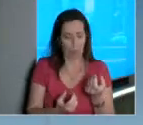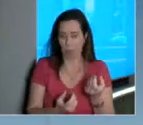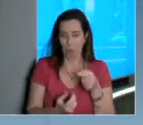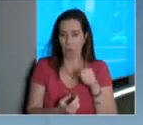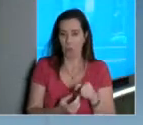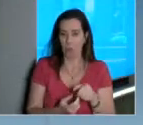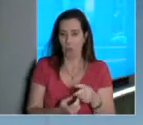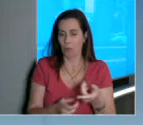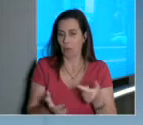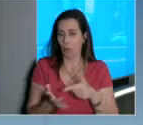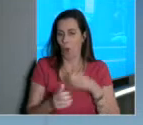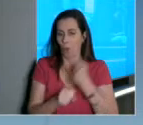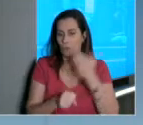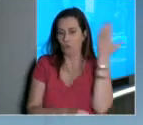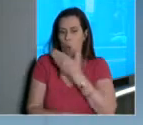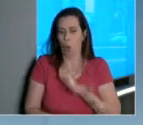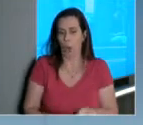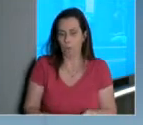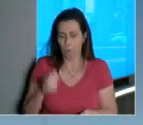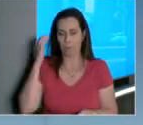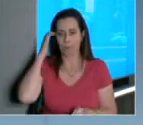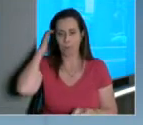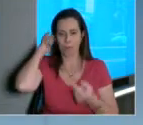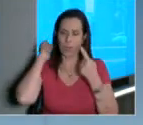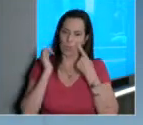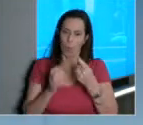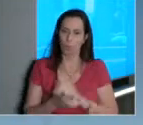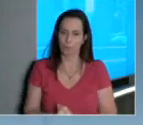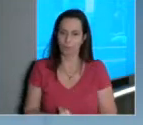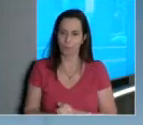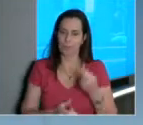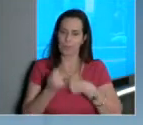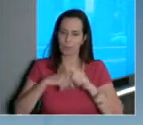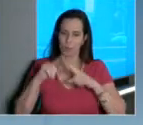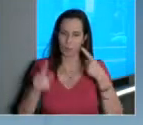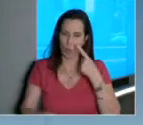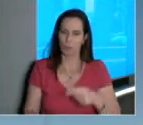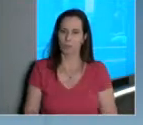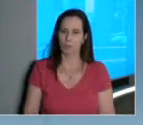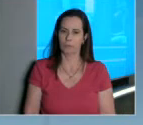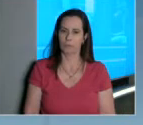משמשים כעבדים או כעובדים שחורים, אם תרצו. הנה מאחורי הקלעים של עסקים שונים.